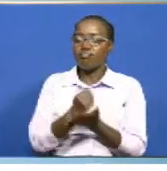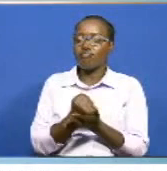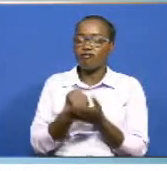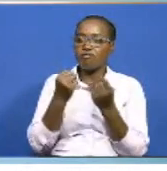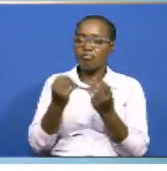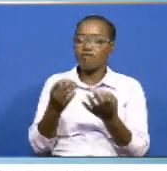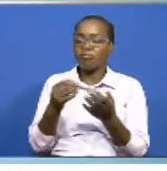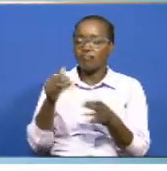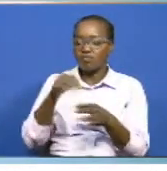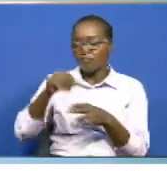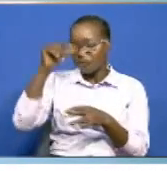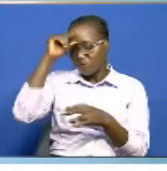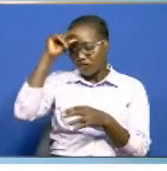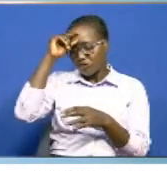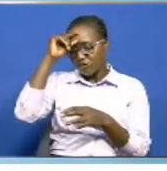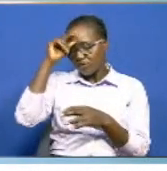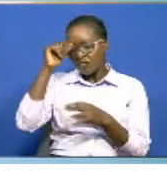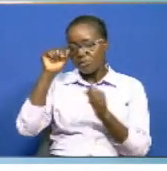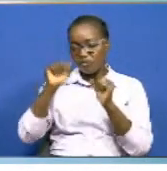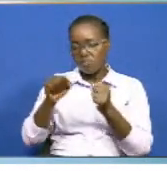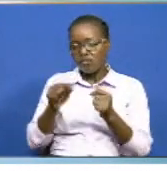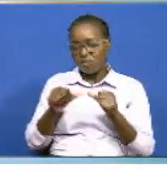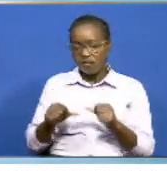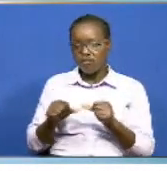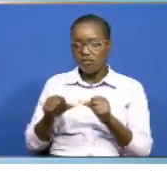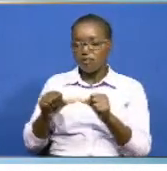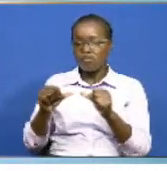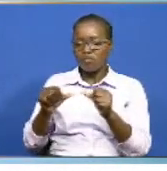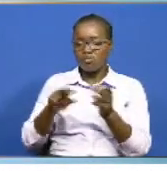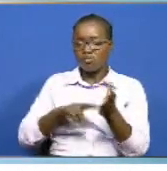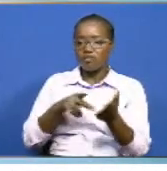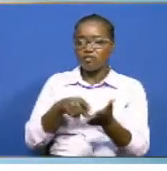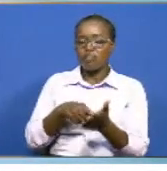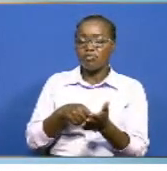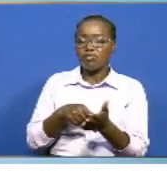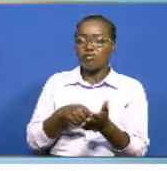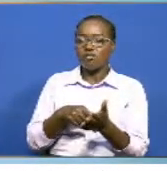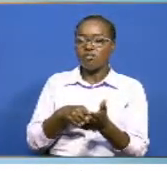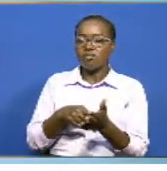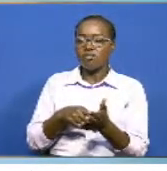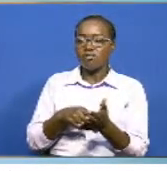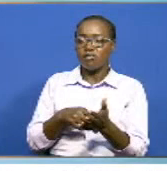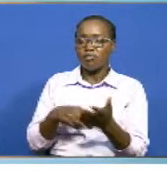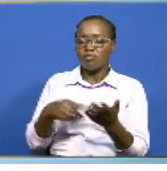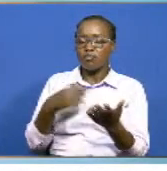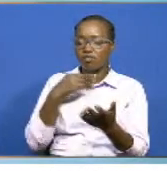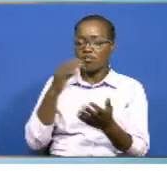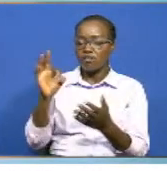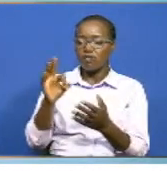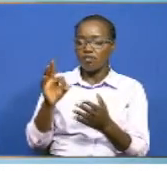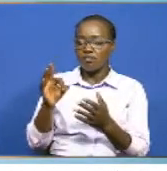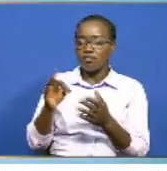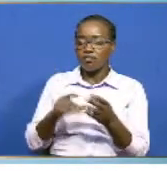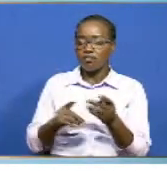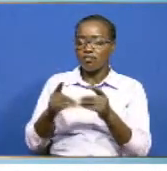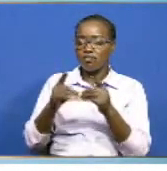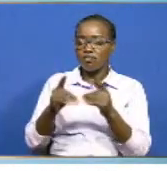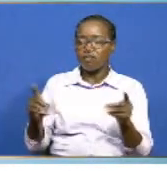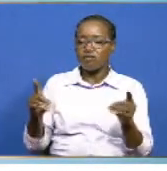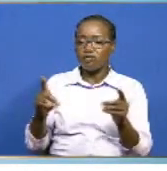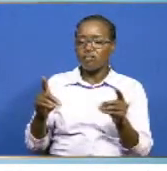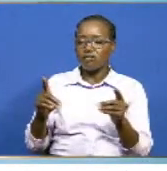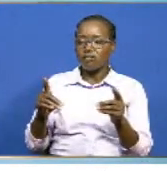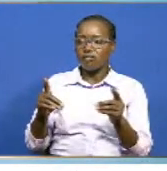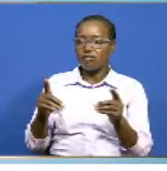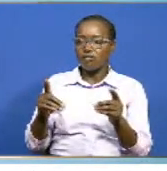za serikali tungeweza kuendeleza mradi wa kutopatana kwa sababu ukiangalia serikali bado imesema